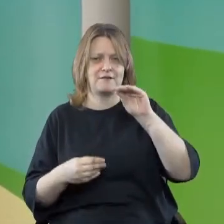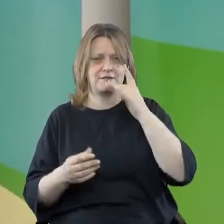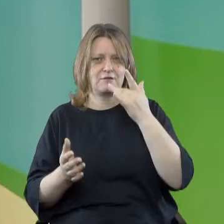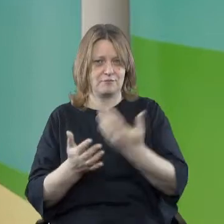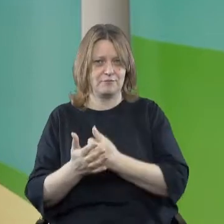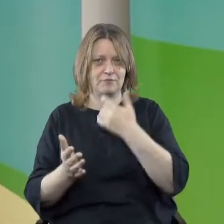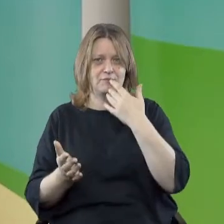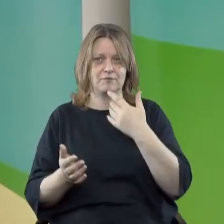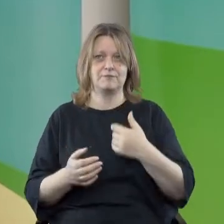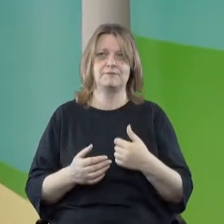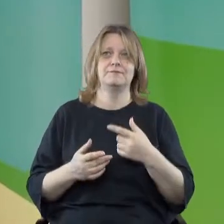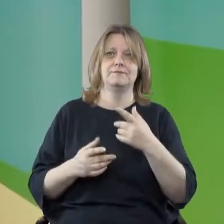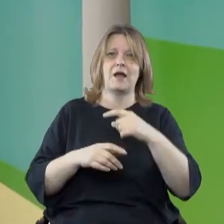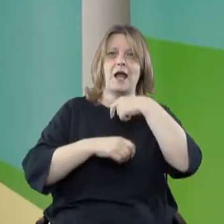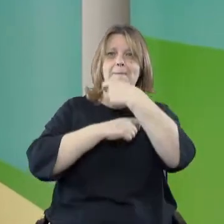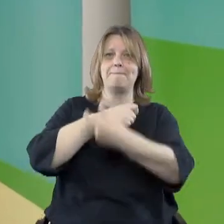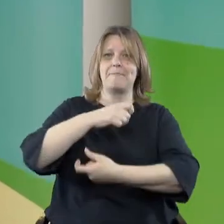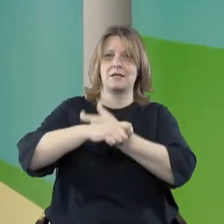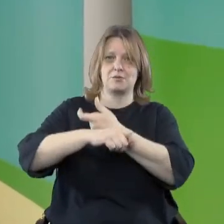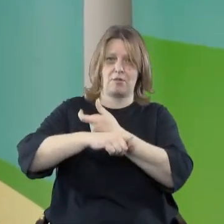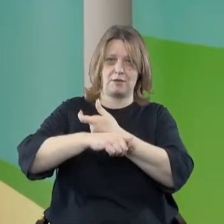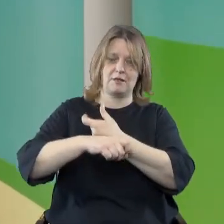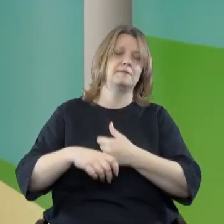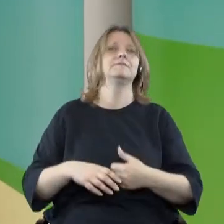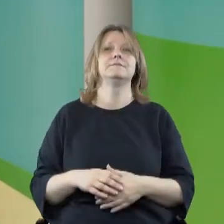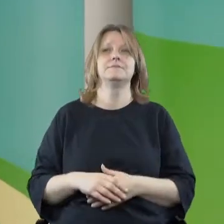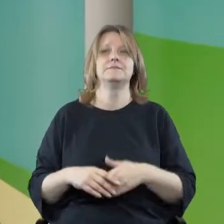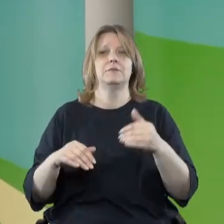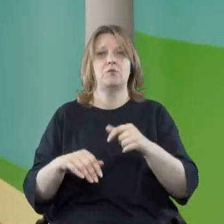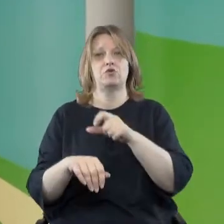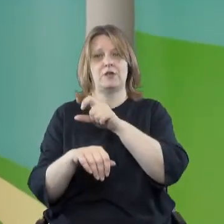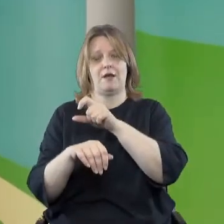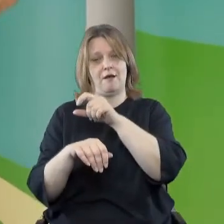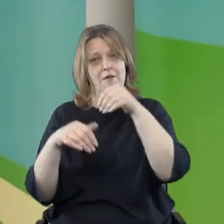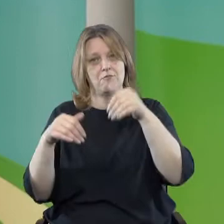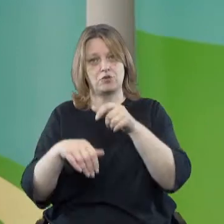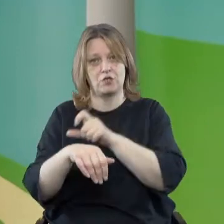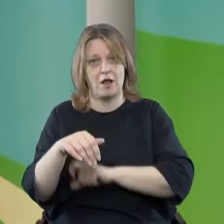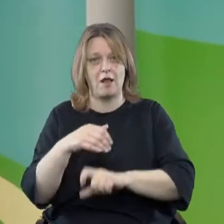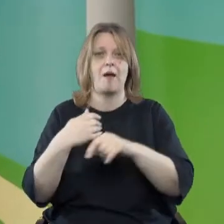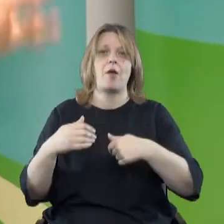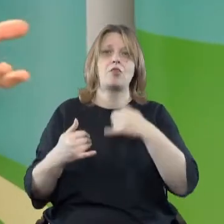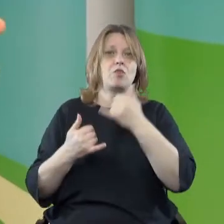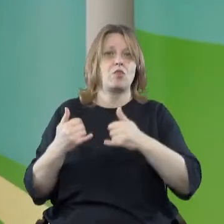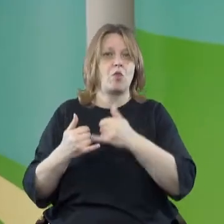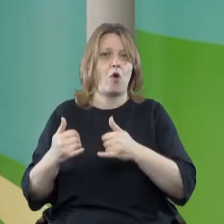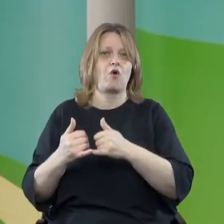jest taka bransoletka, taka opaska, tak? Możemy ją sobie założyć na rączkę, na nogę, na